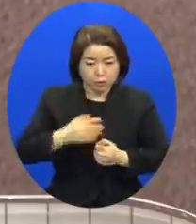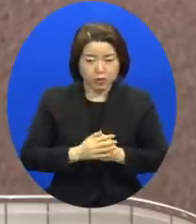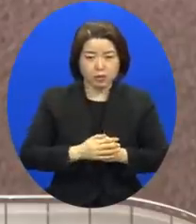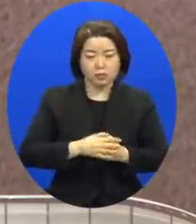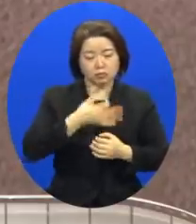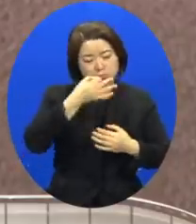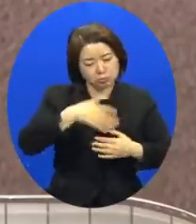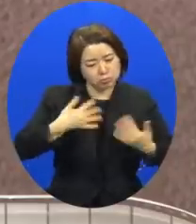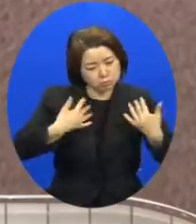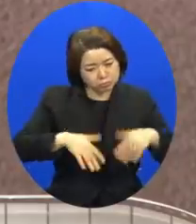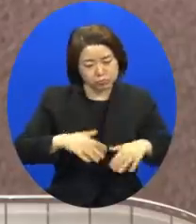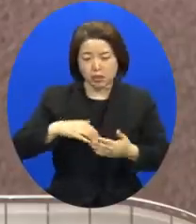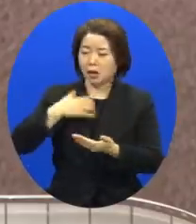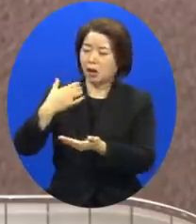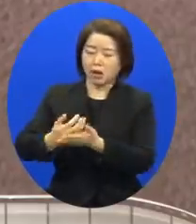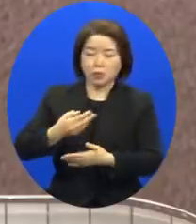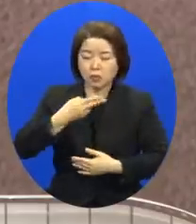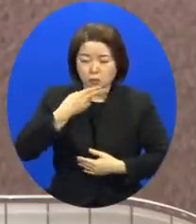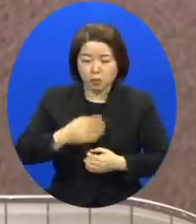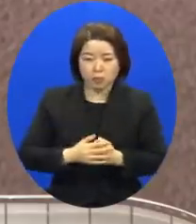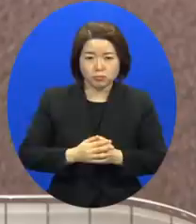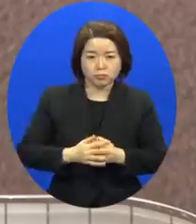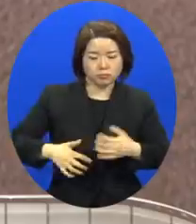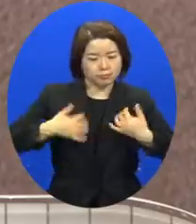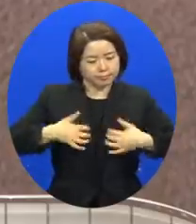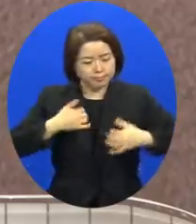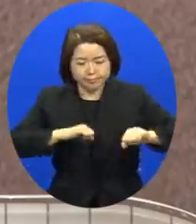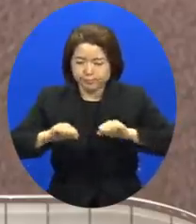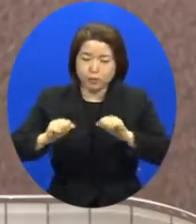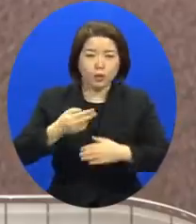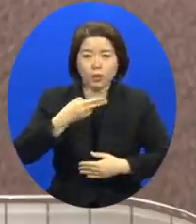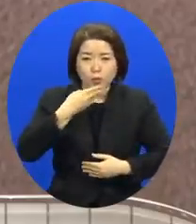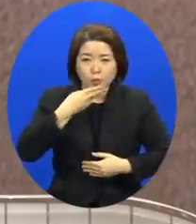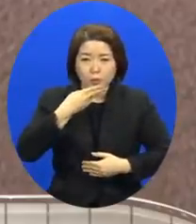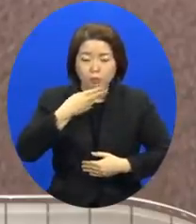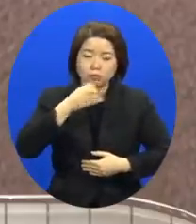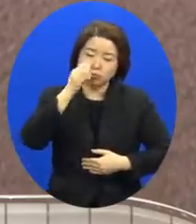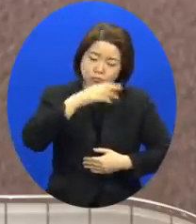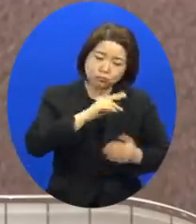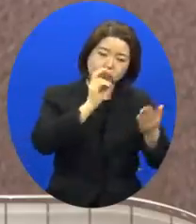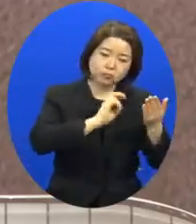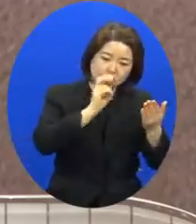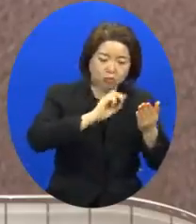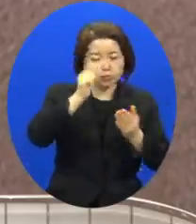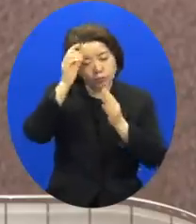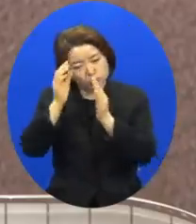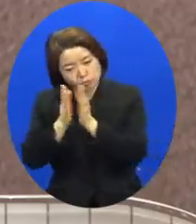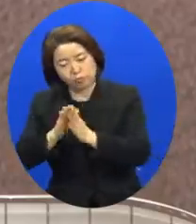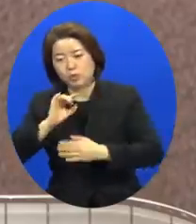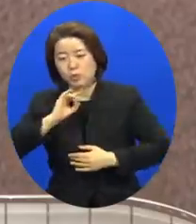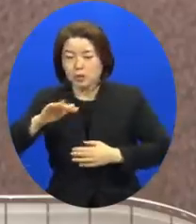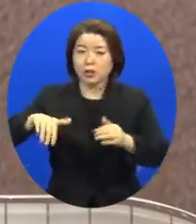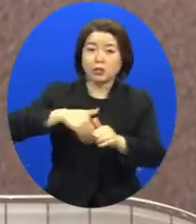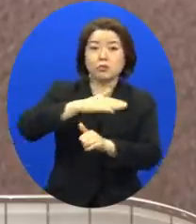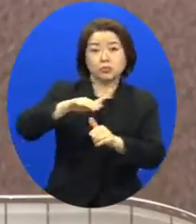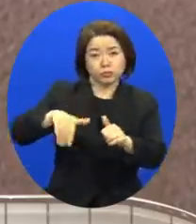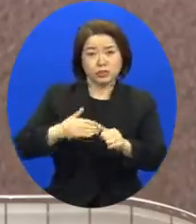없고 뭔가 활기 도 없는 그냥 찬송하고 기도하는 그런 분위기였습니다